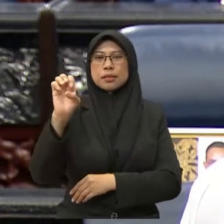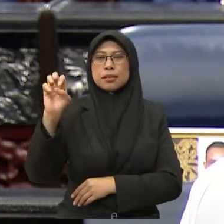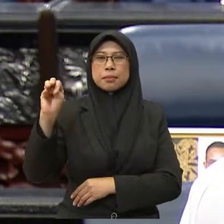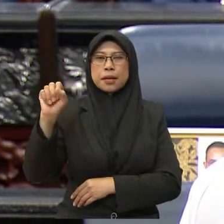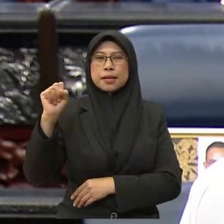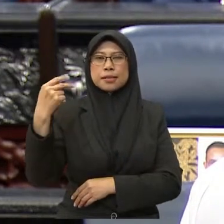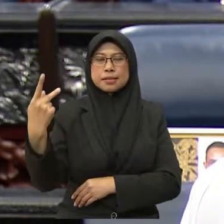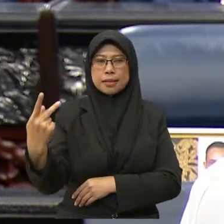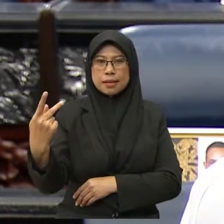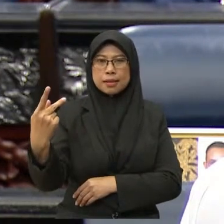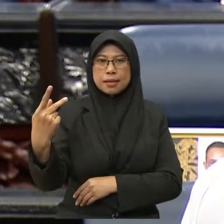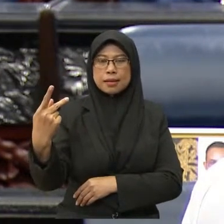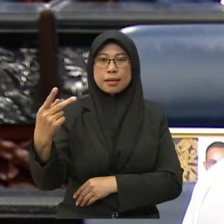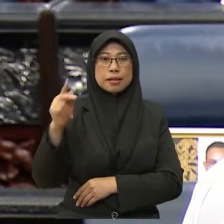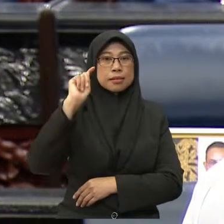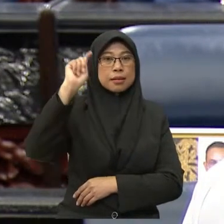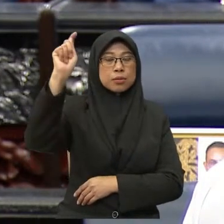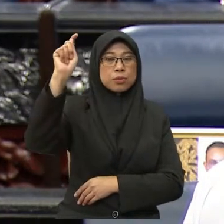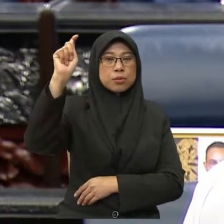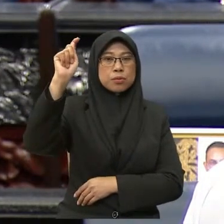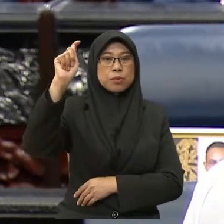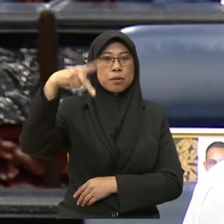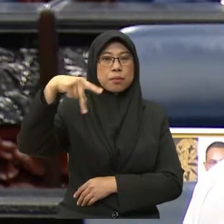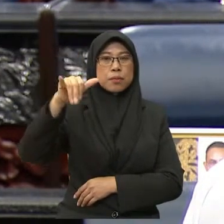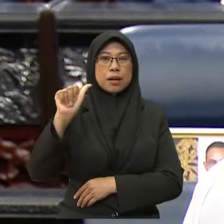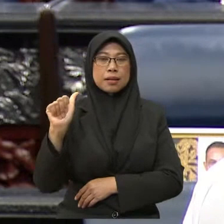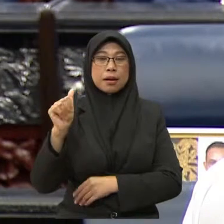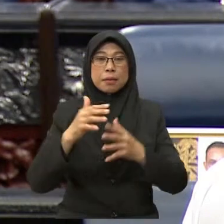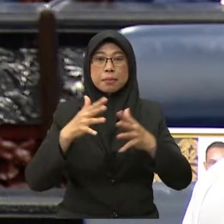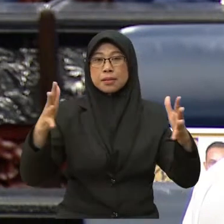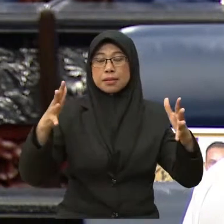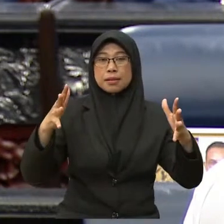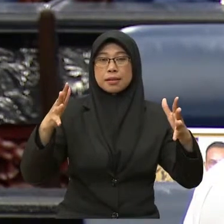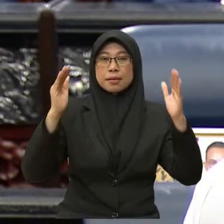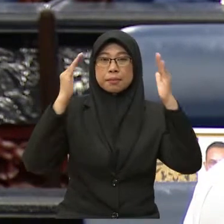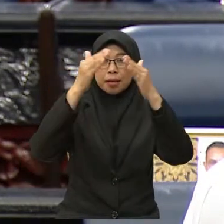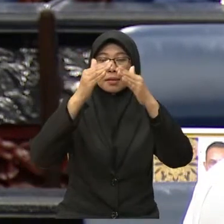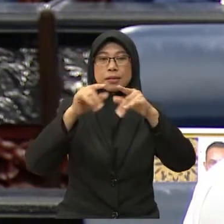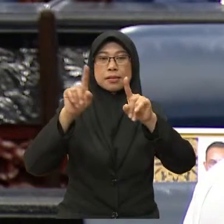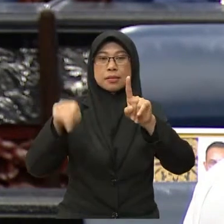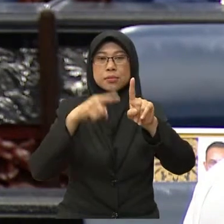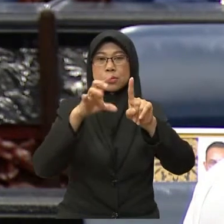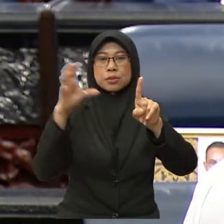Kuantan dan Paya Besar di Negeri Pahang dengan sejumlah 1,100 dari